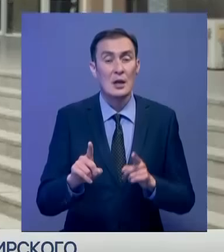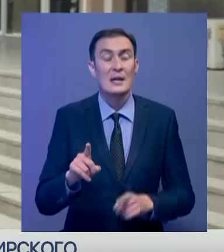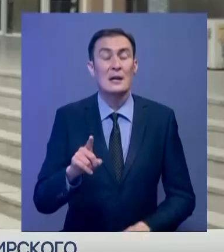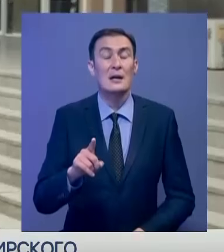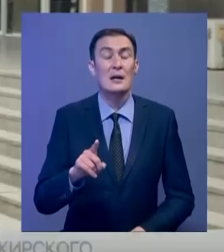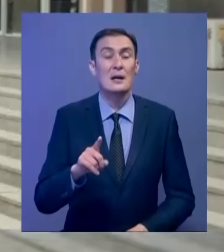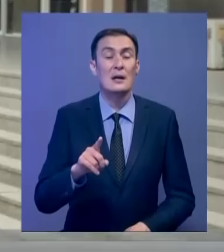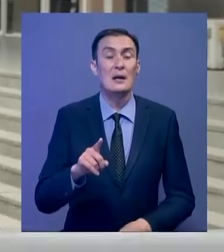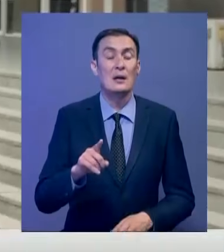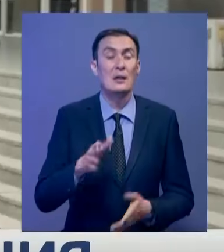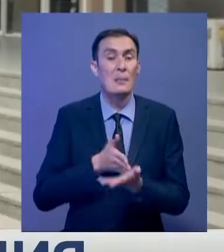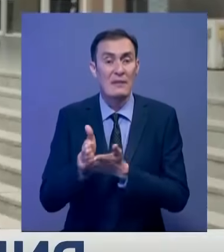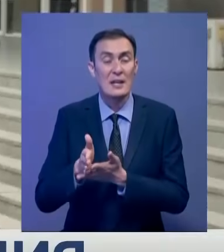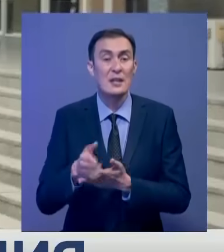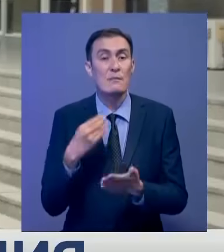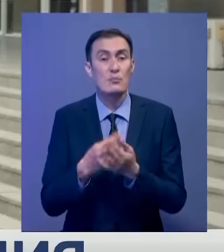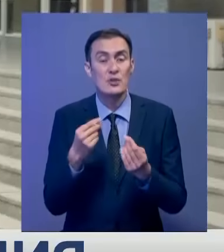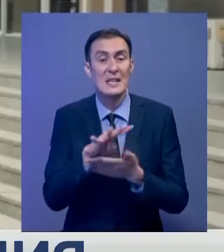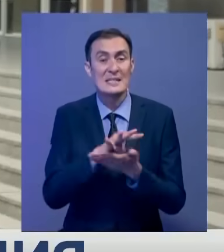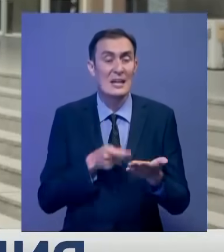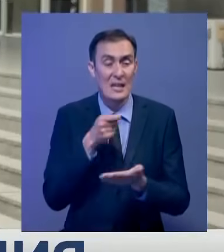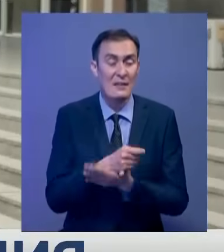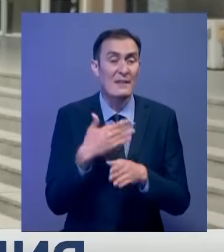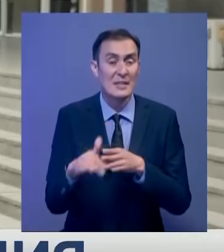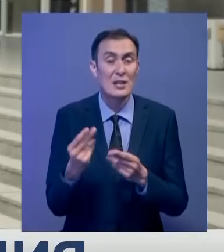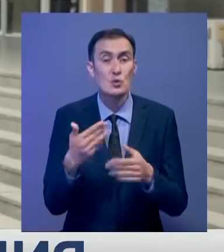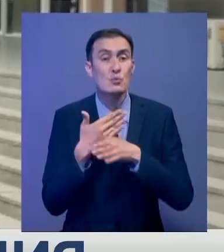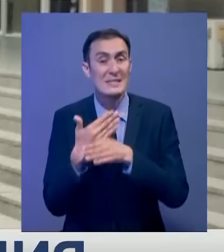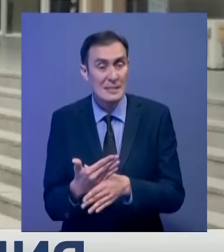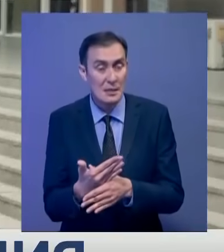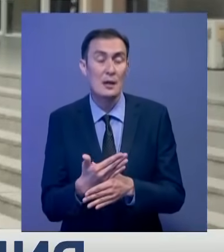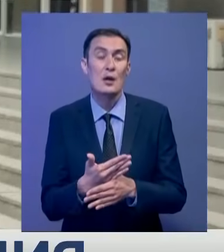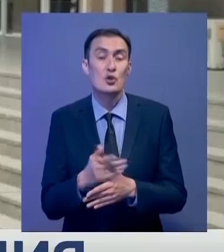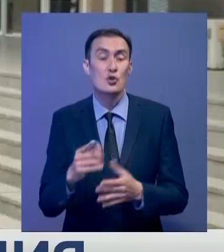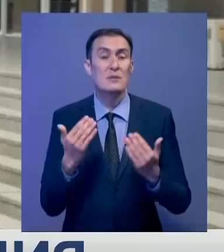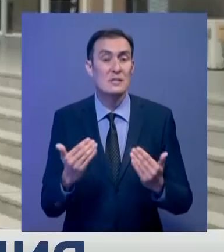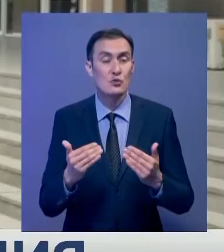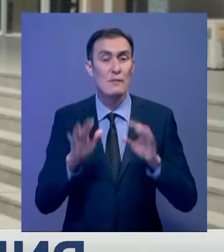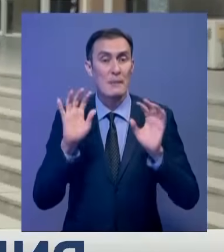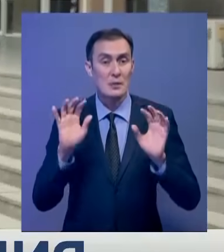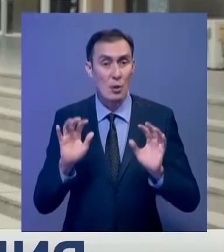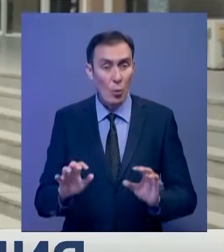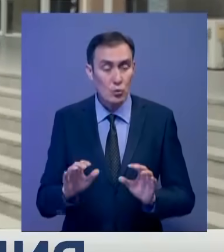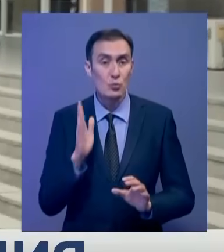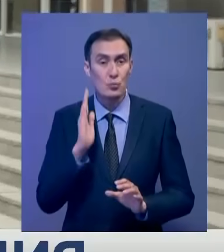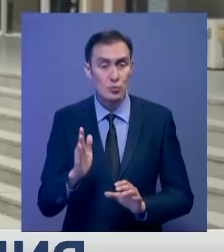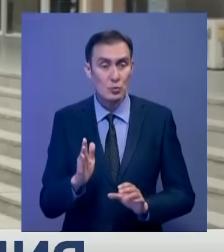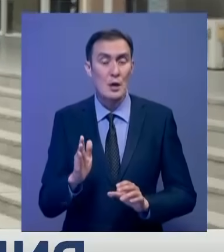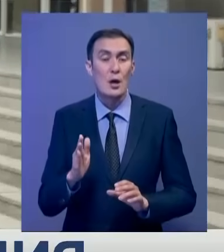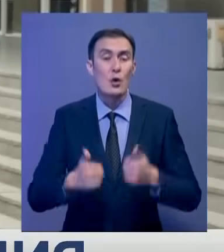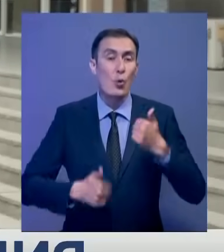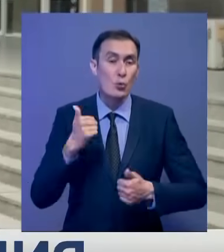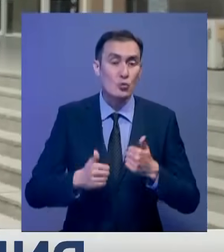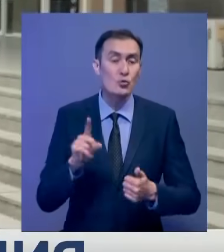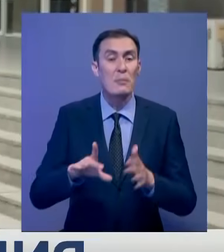Нурпейсова. Управлением направлена бюджетная заявка на выделение субсидий. В рамках действующего законодательства будет проведен конкурс